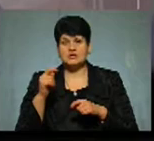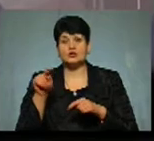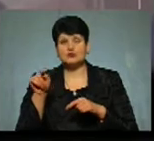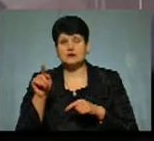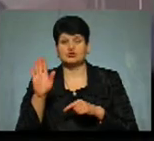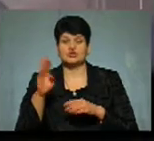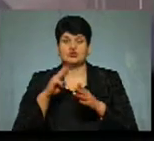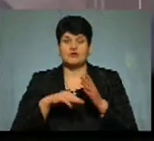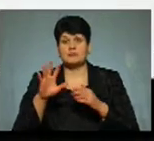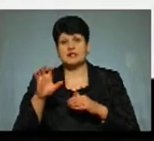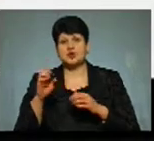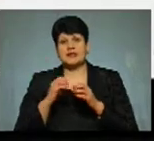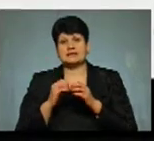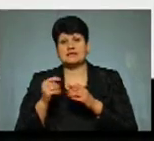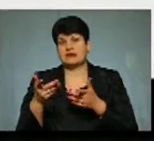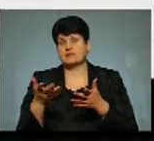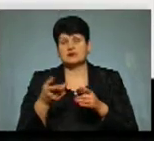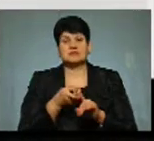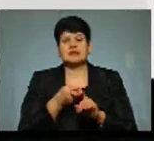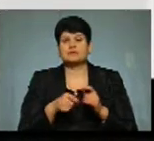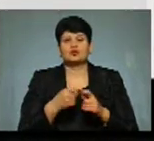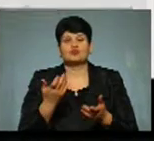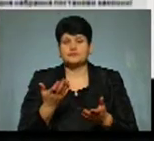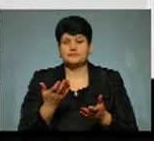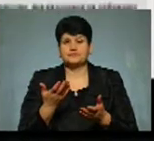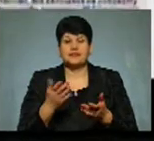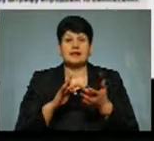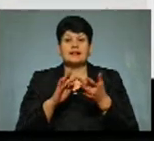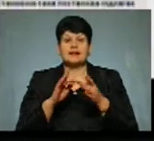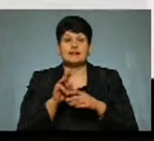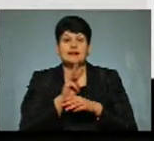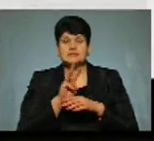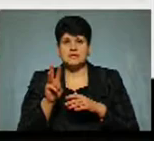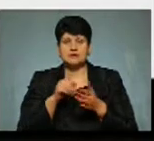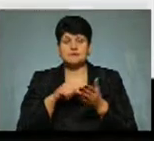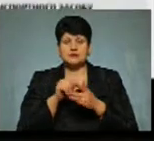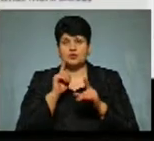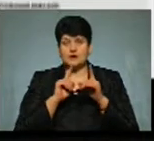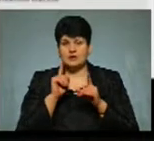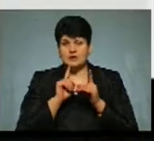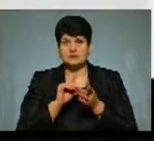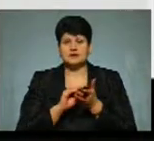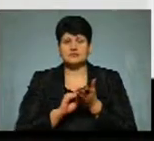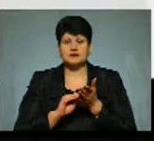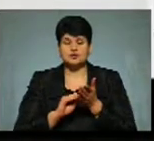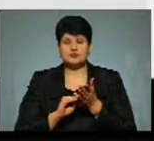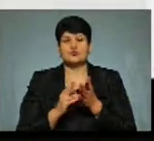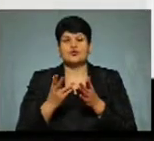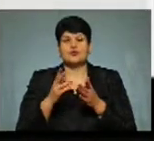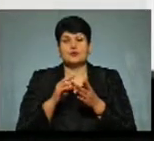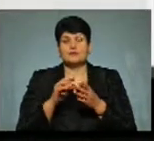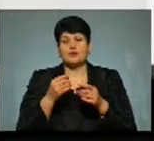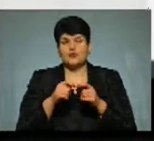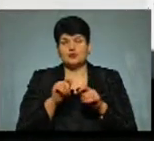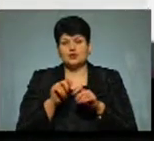гривень. Все залежить від самого порушення. На сайті Тернопільської міської ради 4 лютого запрацював сервіс контролю за паркуванням транспортних засобів.